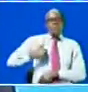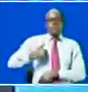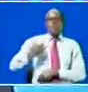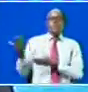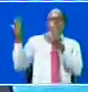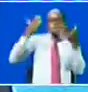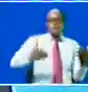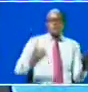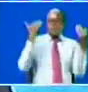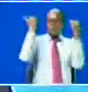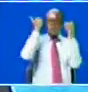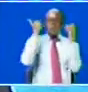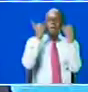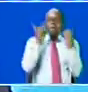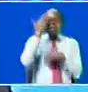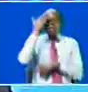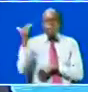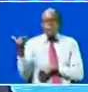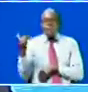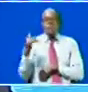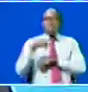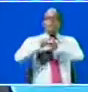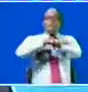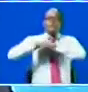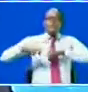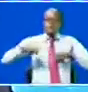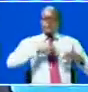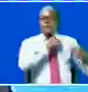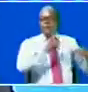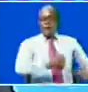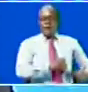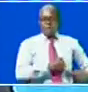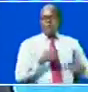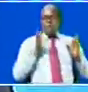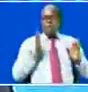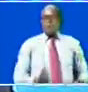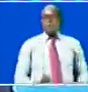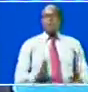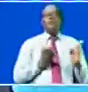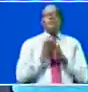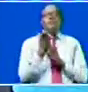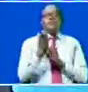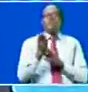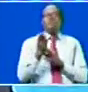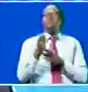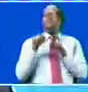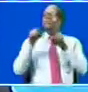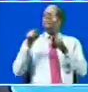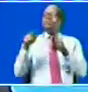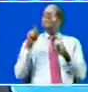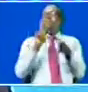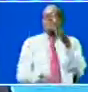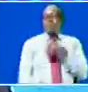leo alifikishwa mahakamani kwa mashtaka ya wizi wa moyo wa binadamu. Kulingana na mashtaka dhidi yake, inadaiwa kuwa